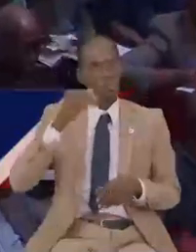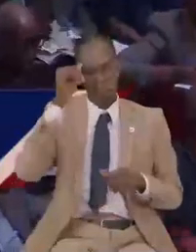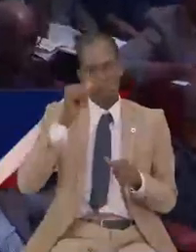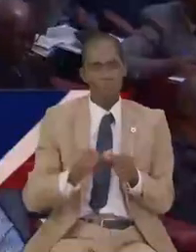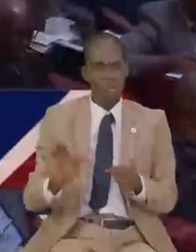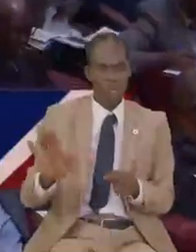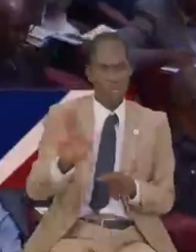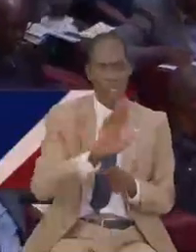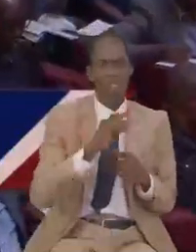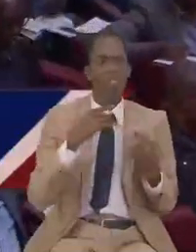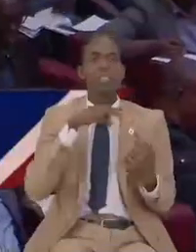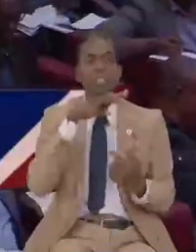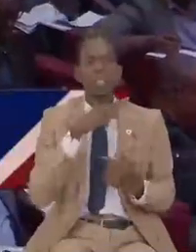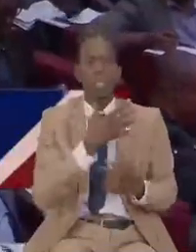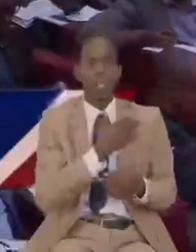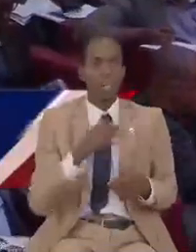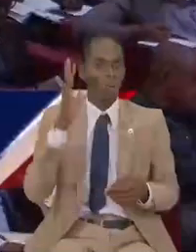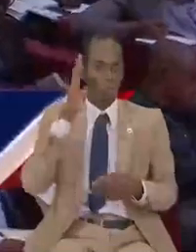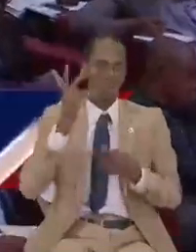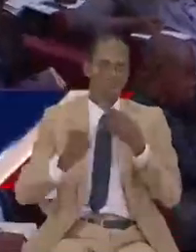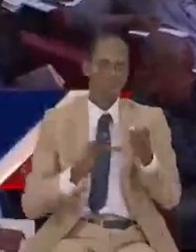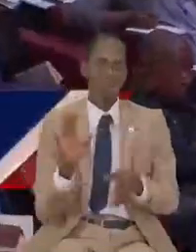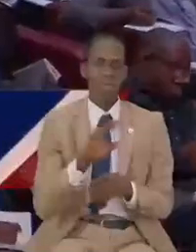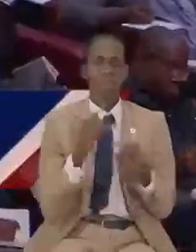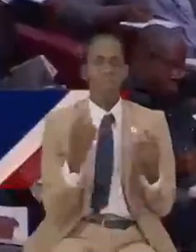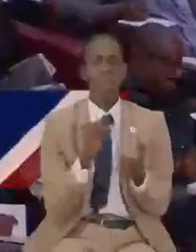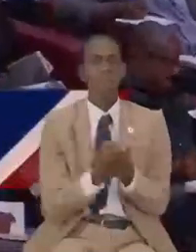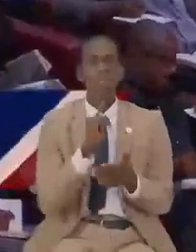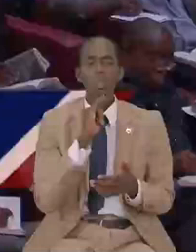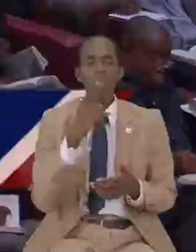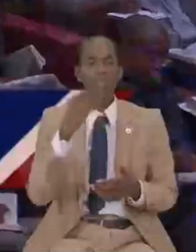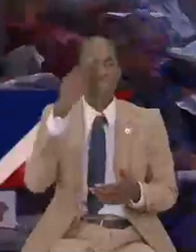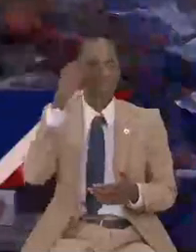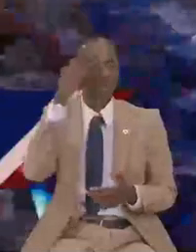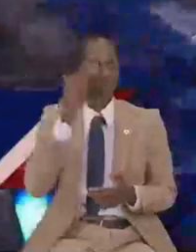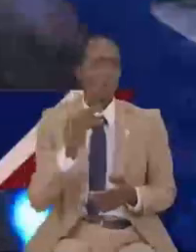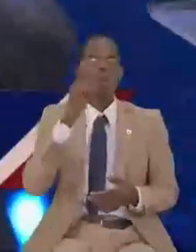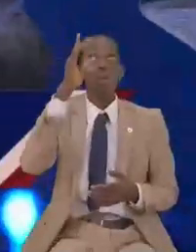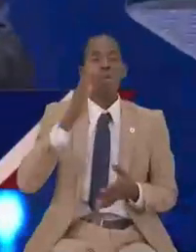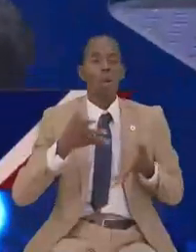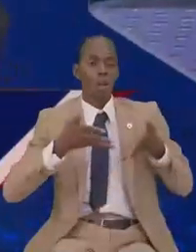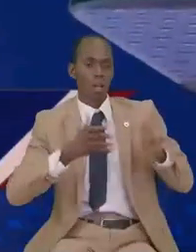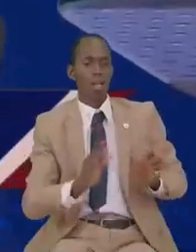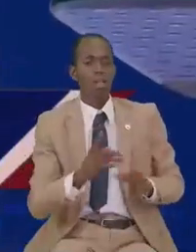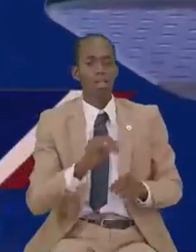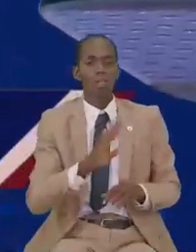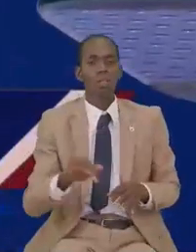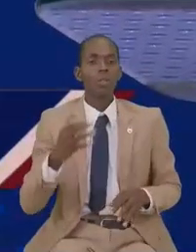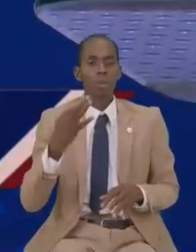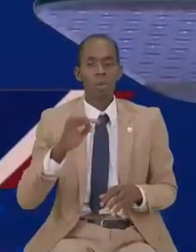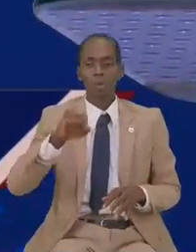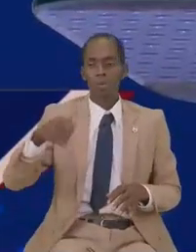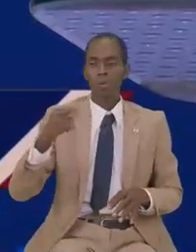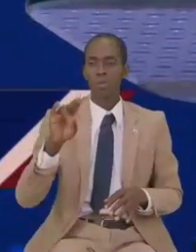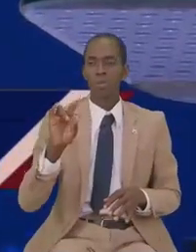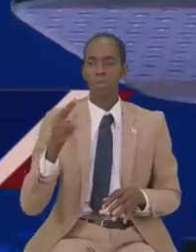iniquité et punira leur péché. C'est la raison. Lorsque Dieu les laisse